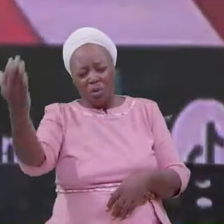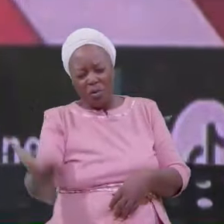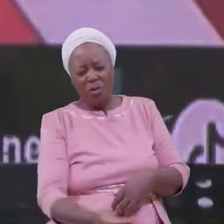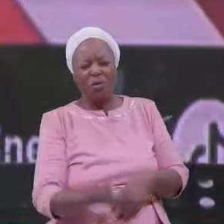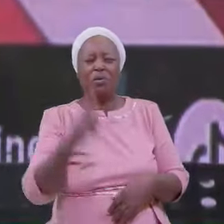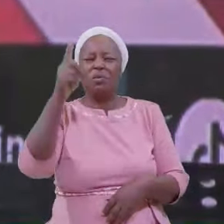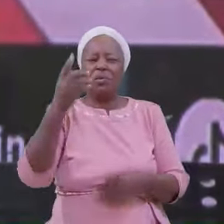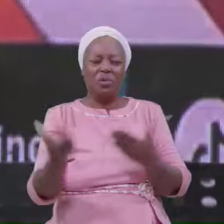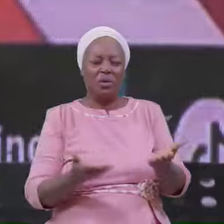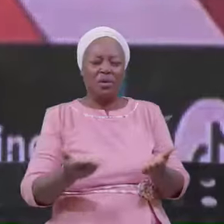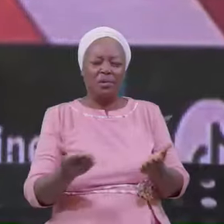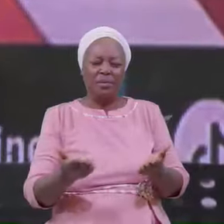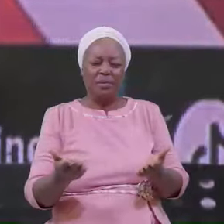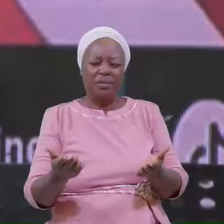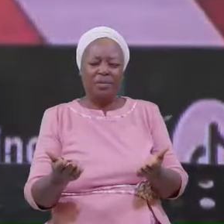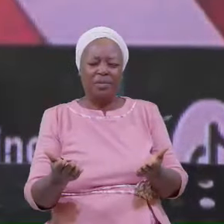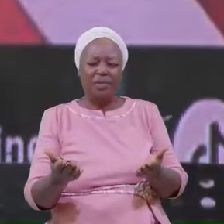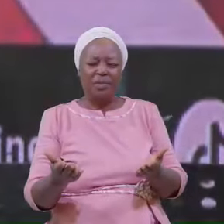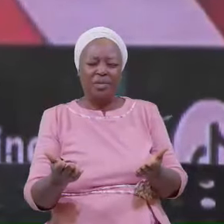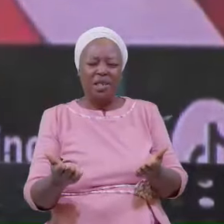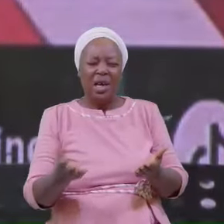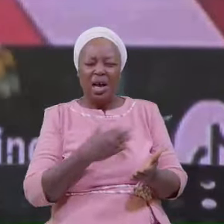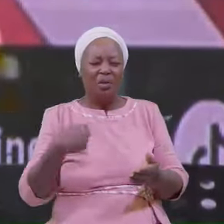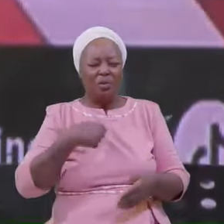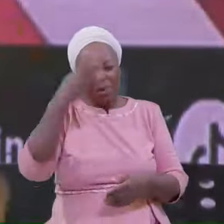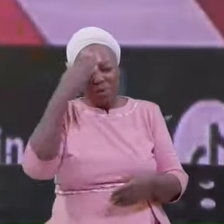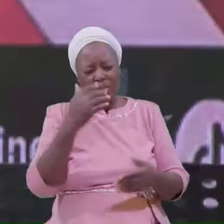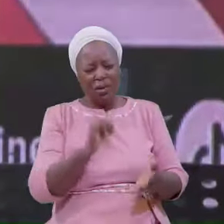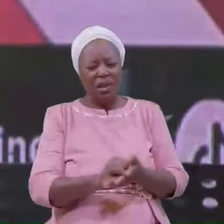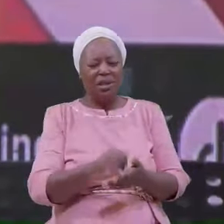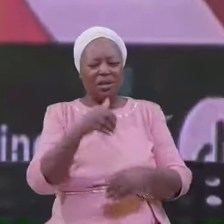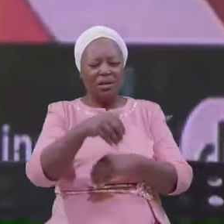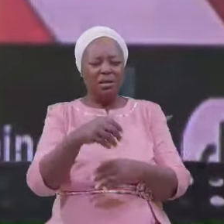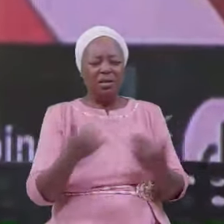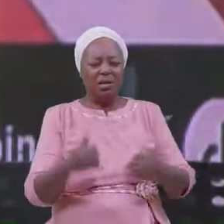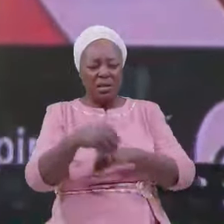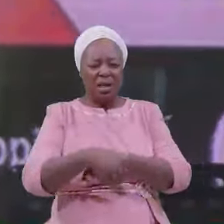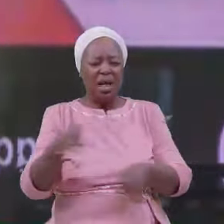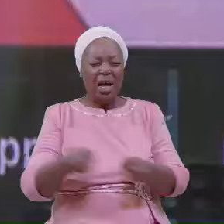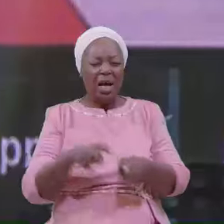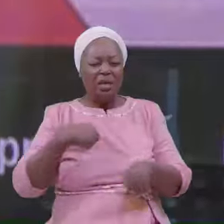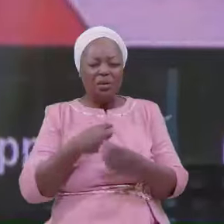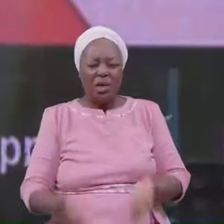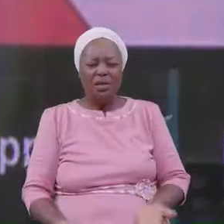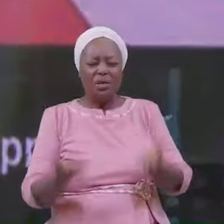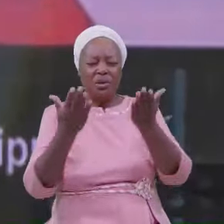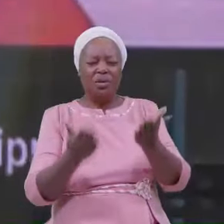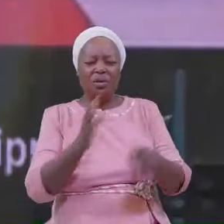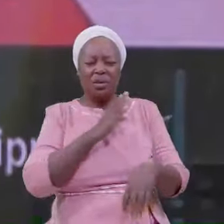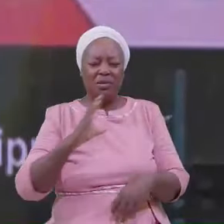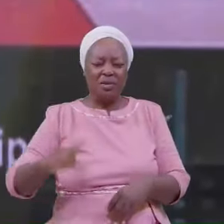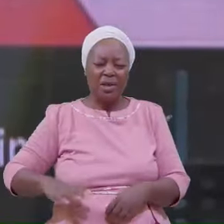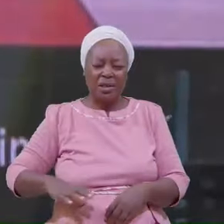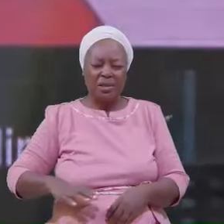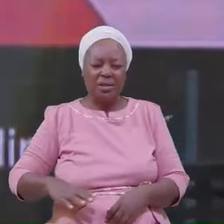Ikaw ay welcome sa lugar na ito. And we know tonight. Hali kayo sa gabi nito. As we exalt Christ. Itinataas ka namin sa as